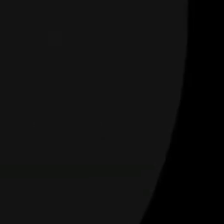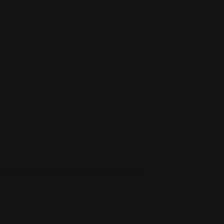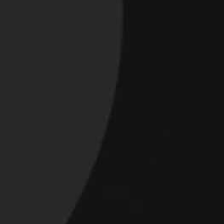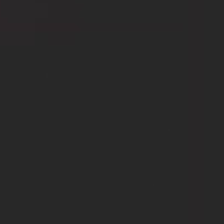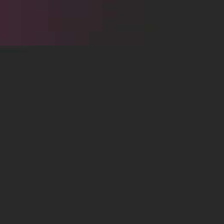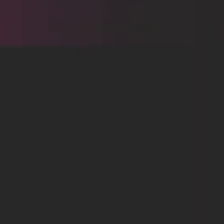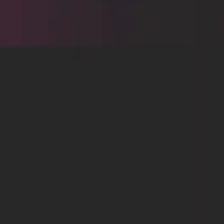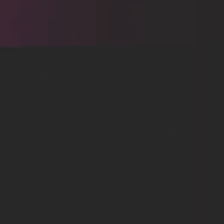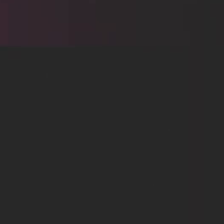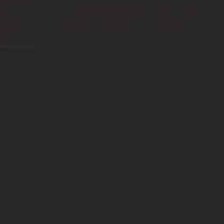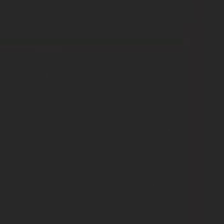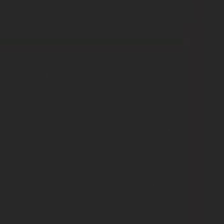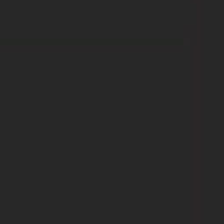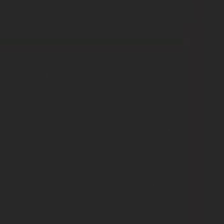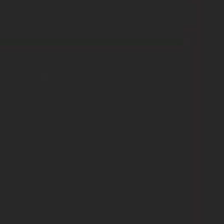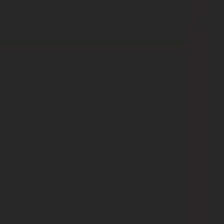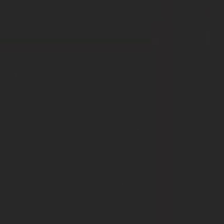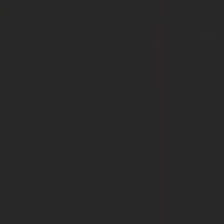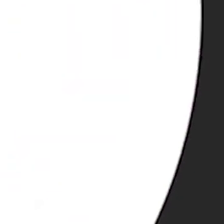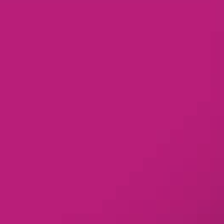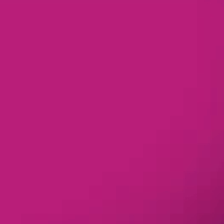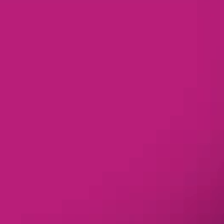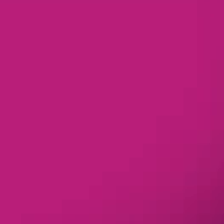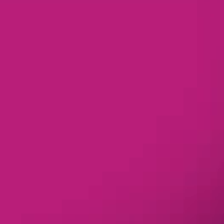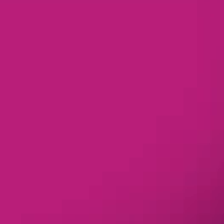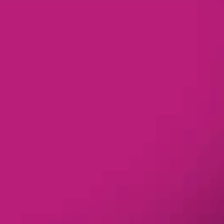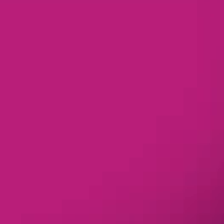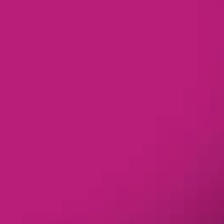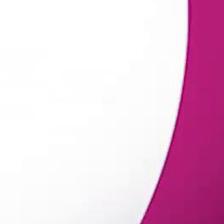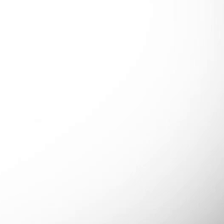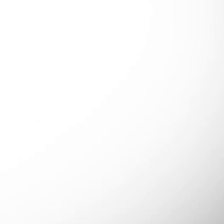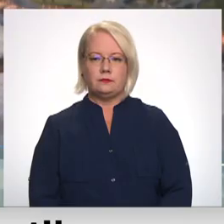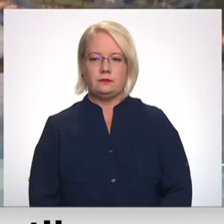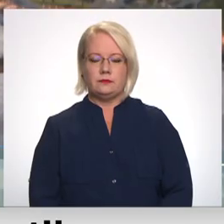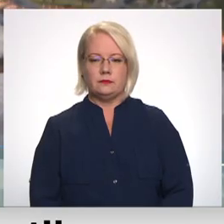Re, visi ēters ir te!